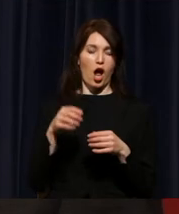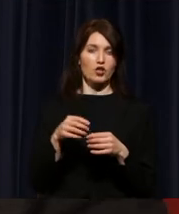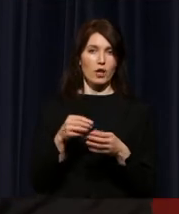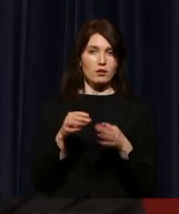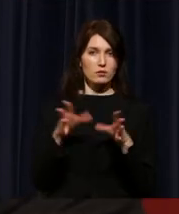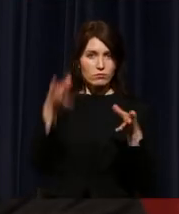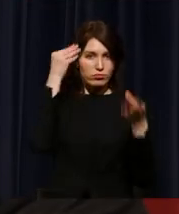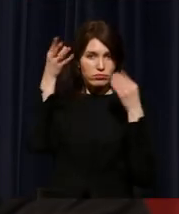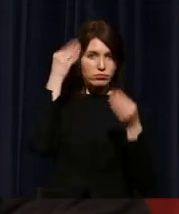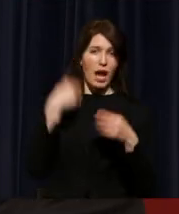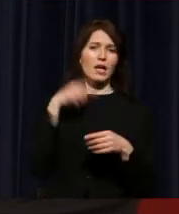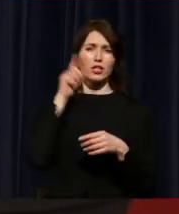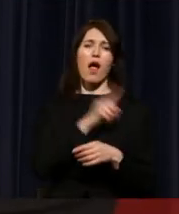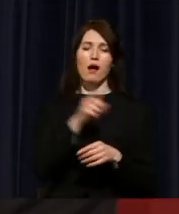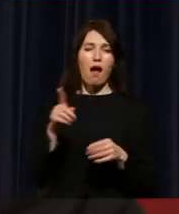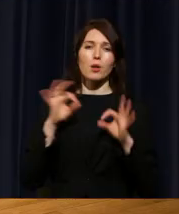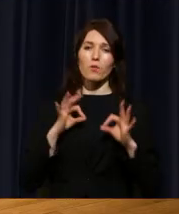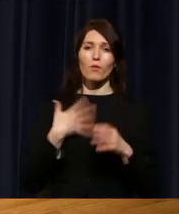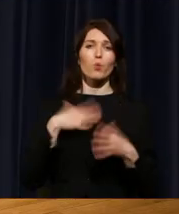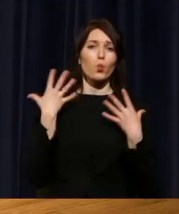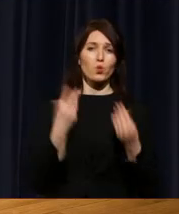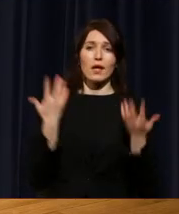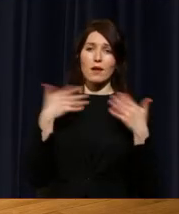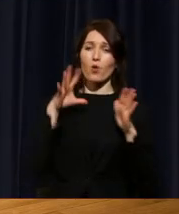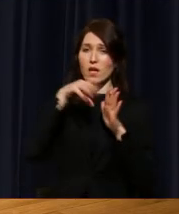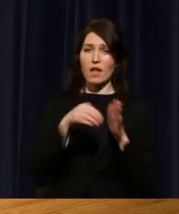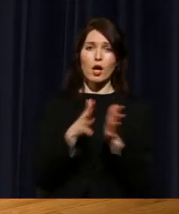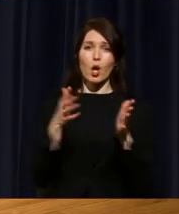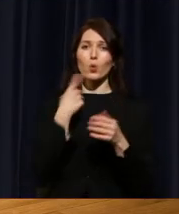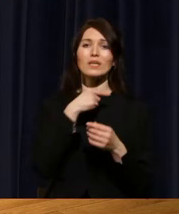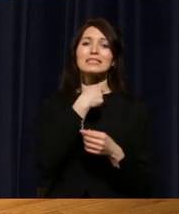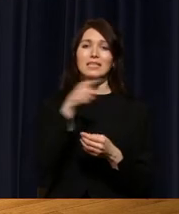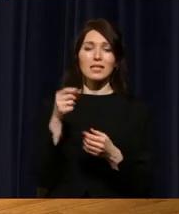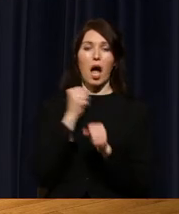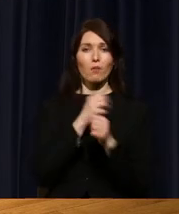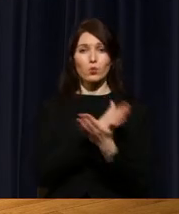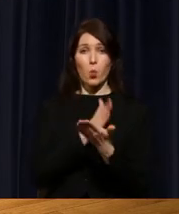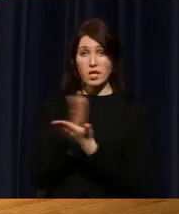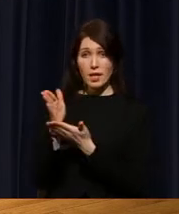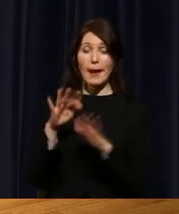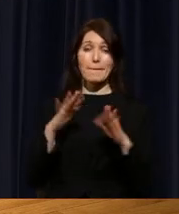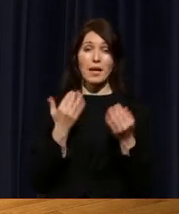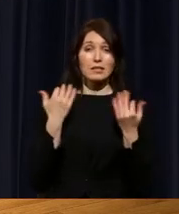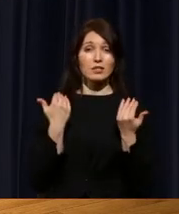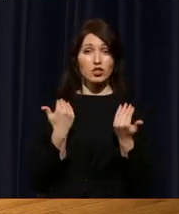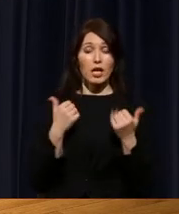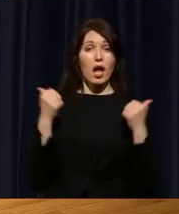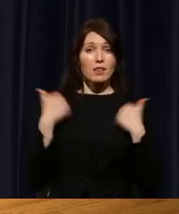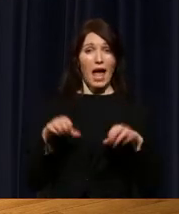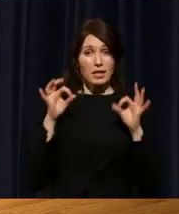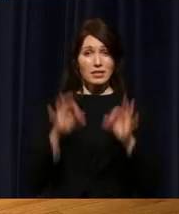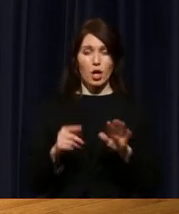Es saprotu, ka katra profesija mūsdienās jau ietver daudz ko no citām nozarēm, bet tomēr, šī taisnīguma